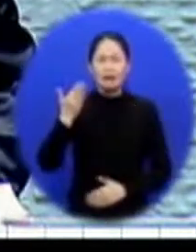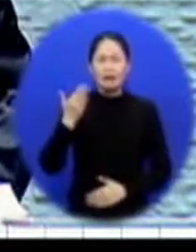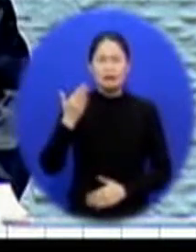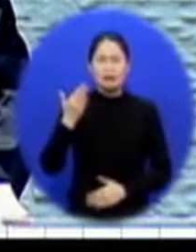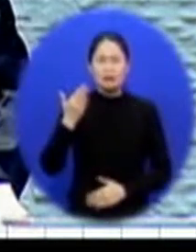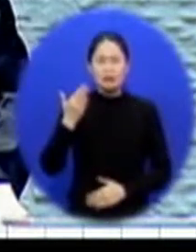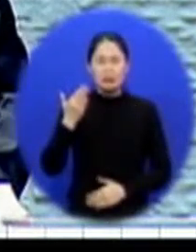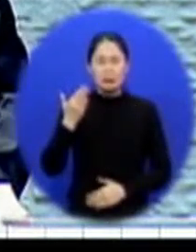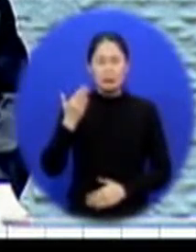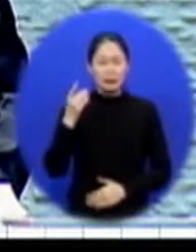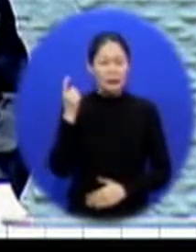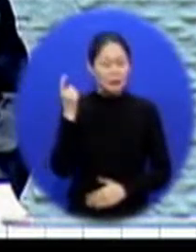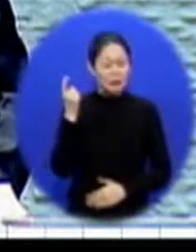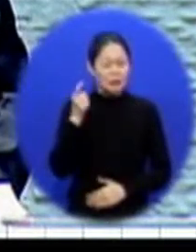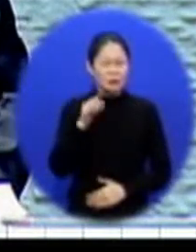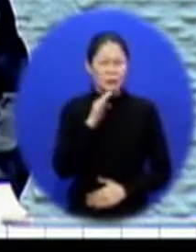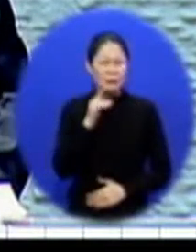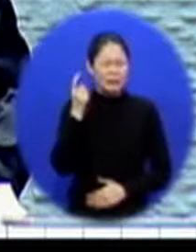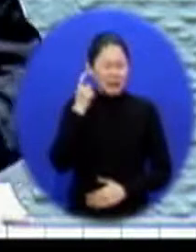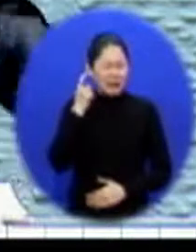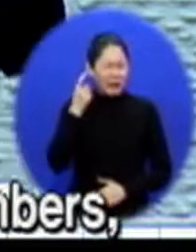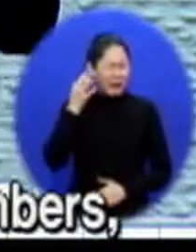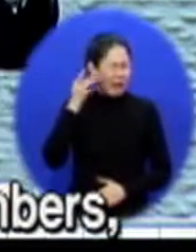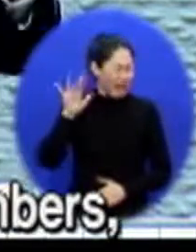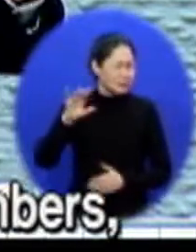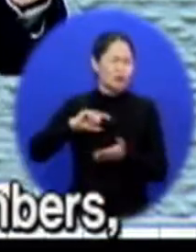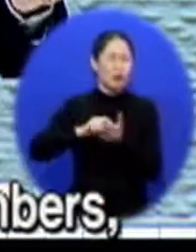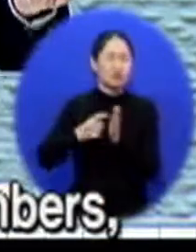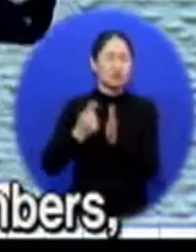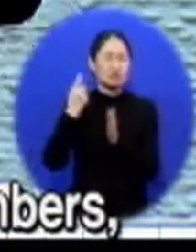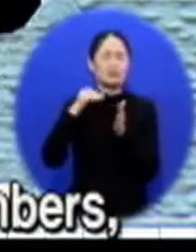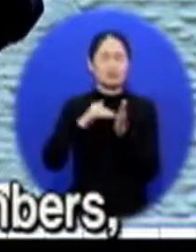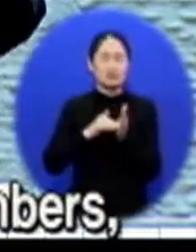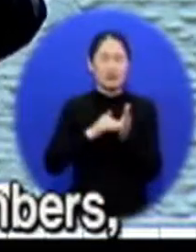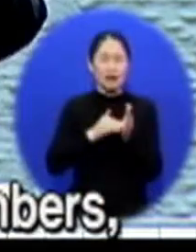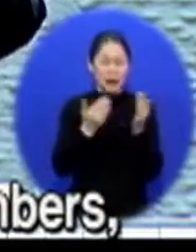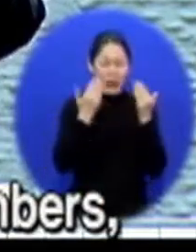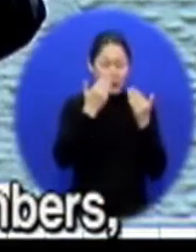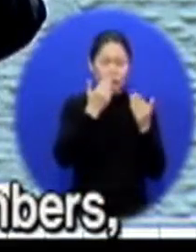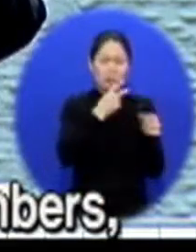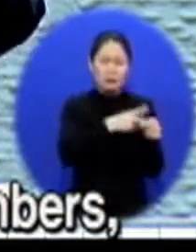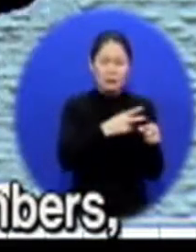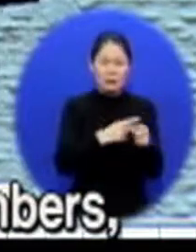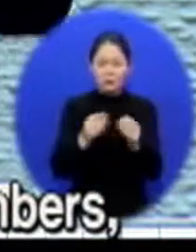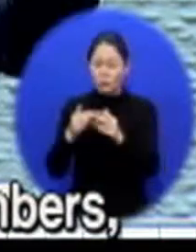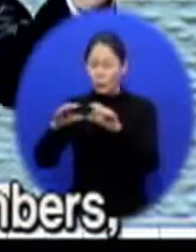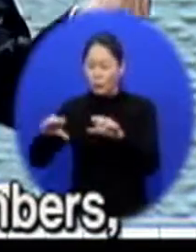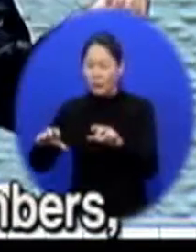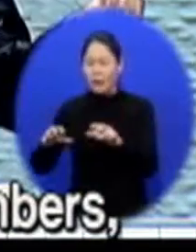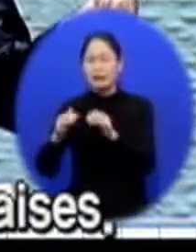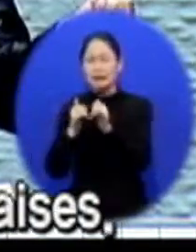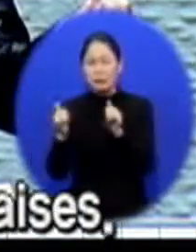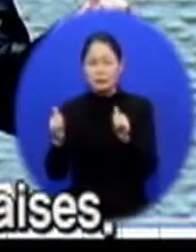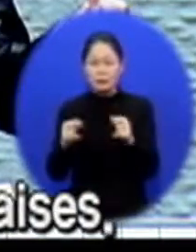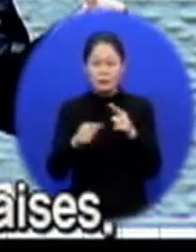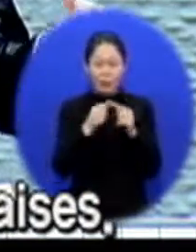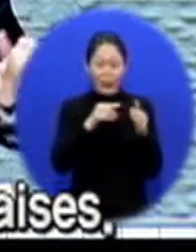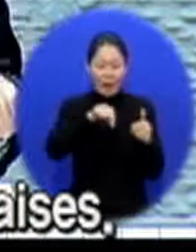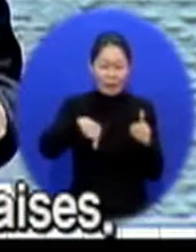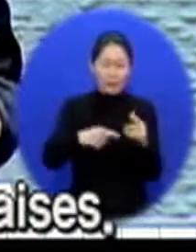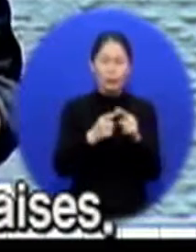박히도록 들었어요 학교 가면 선생님 동네를 이우 사람들 교회는 교인들을